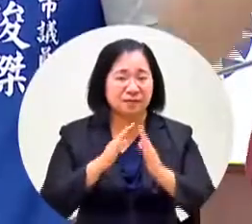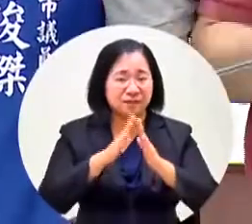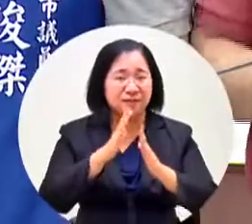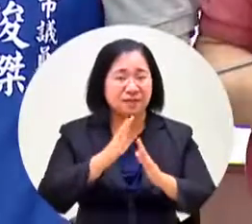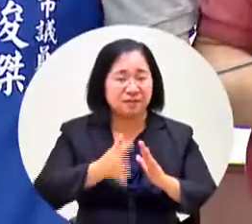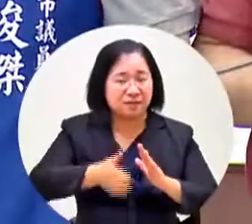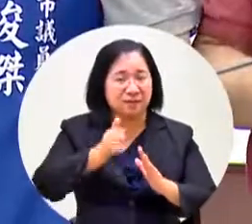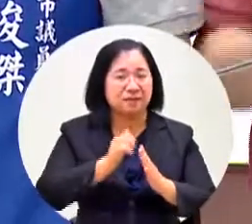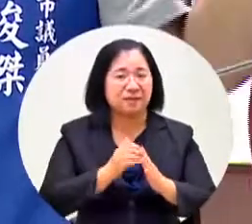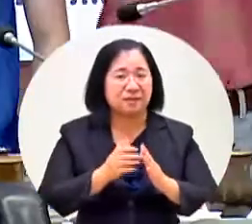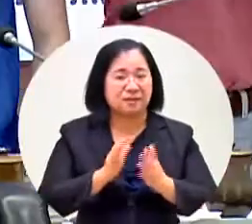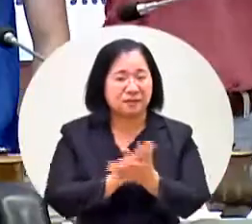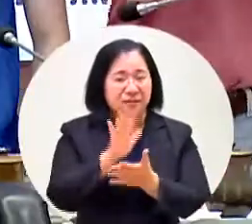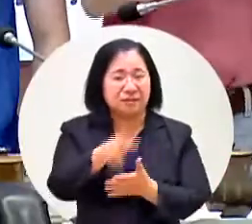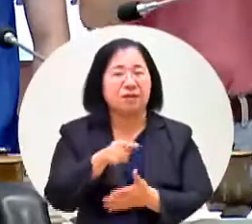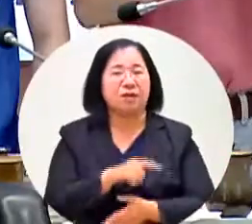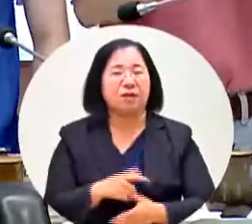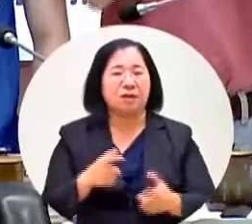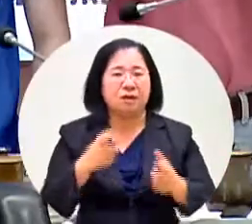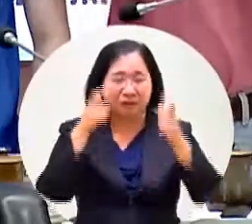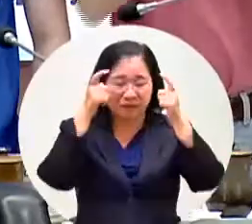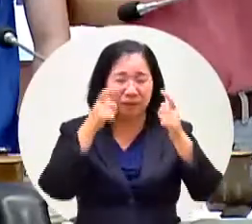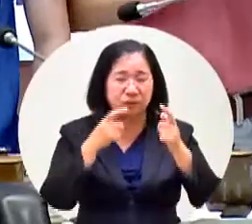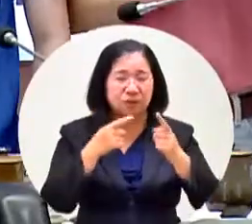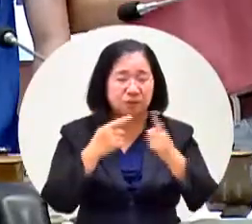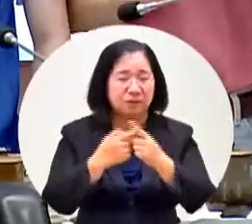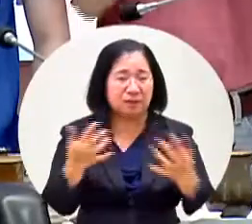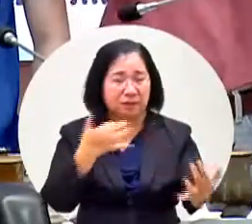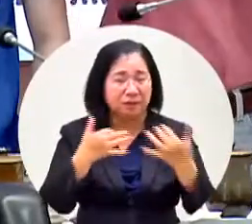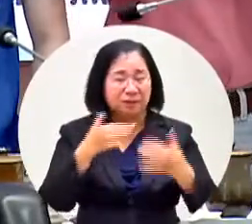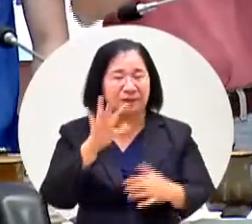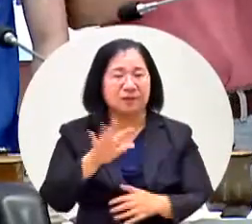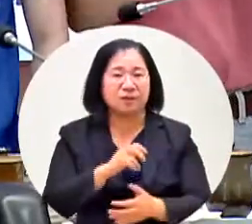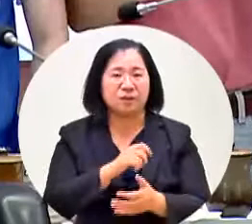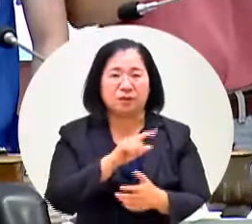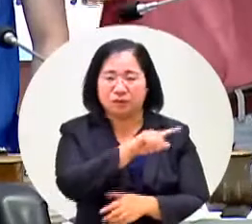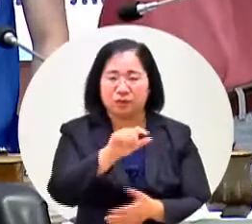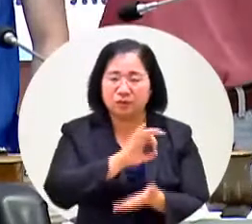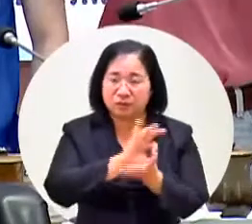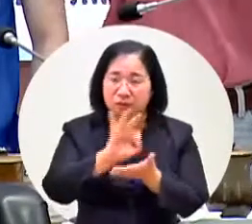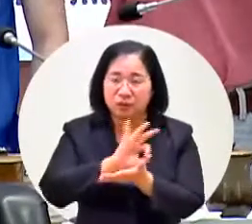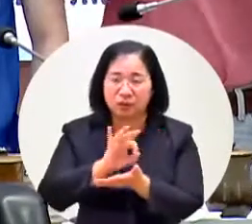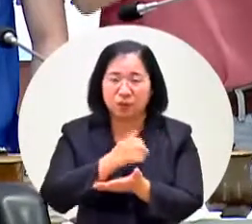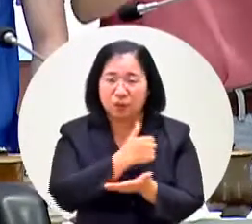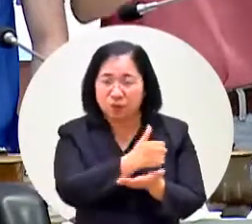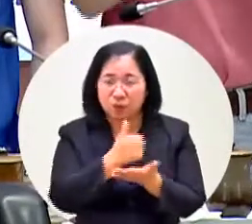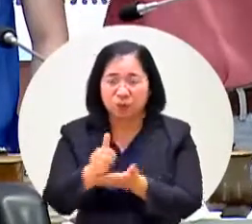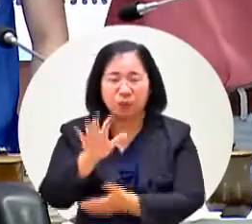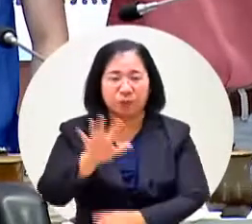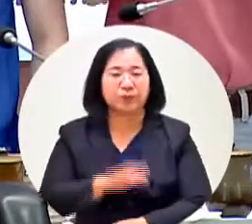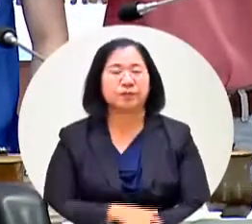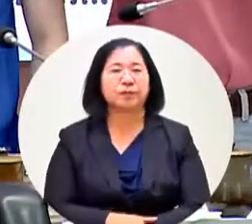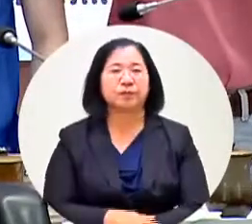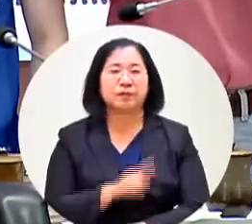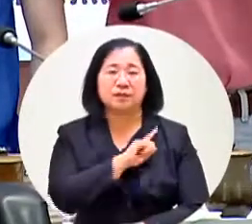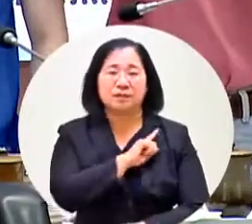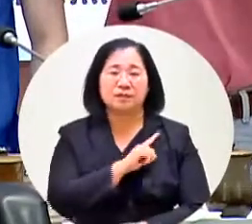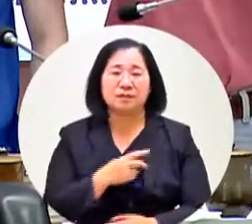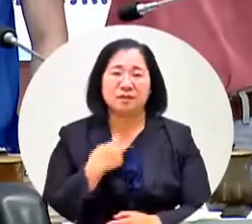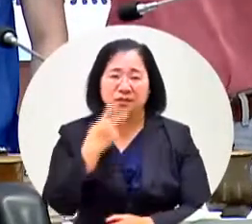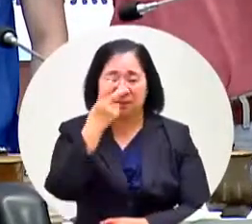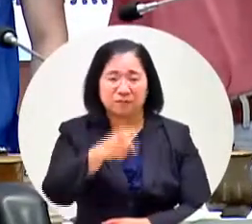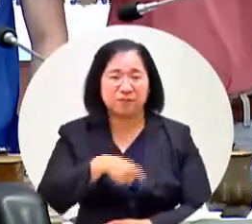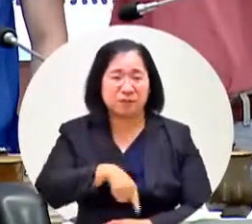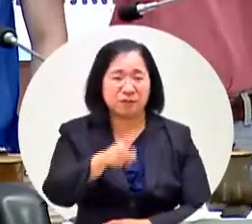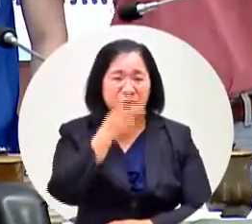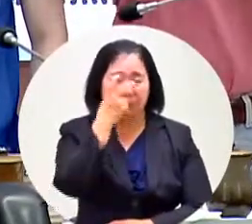以市长，的确你担任市长之后，高雄真的人进来了，货出去了。他都要